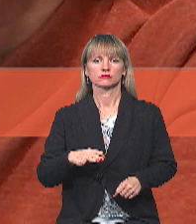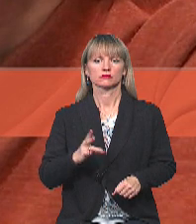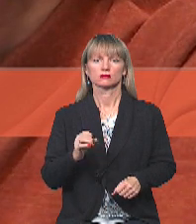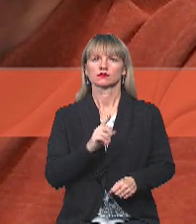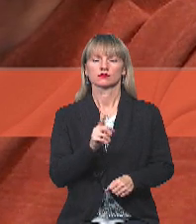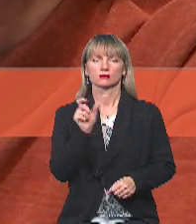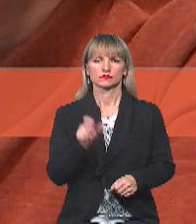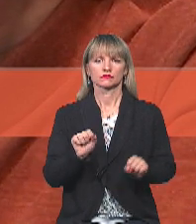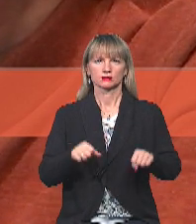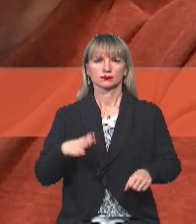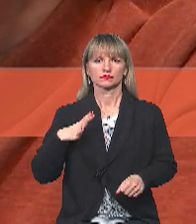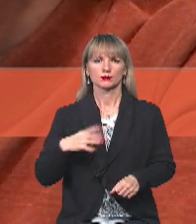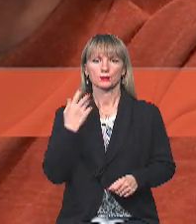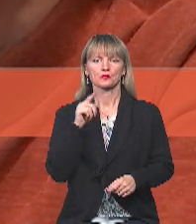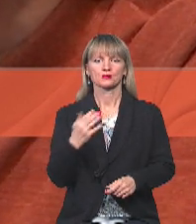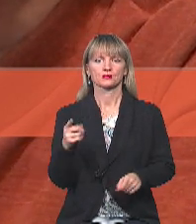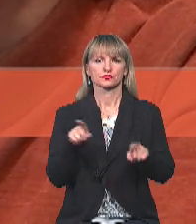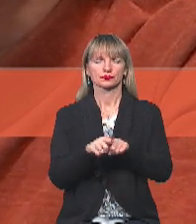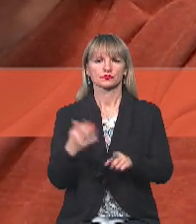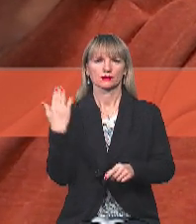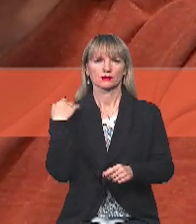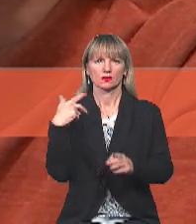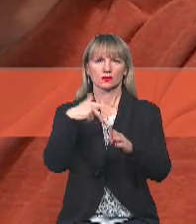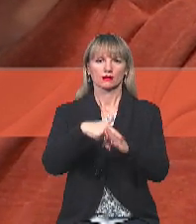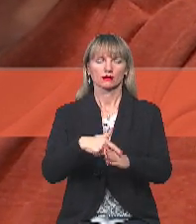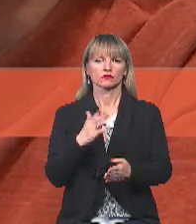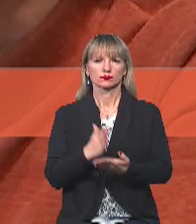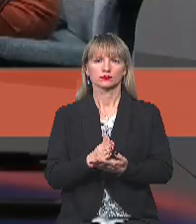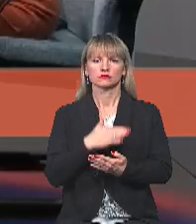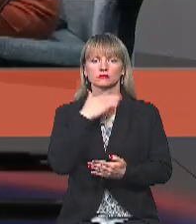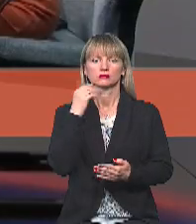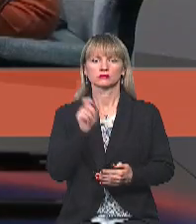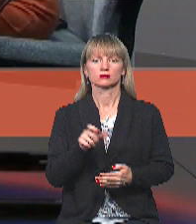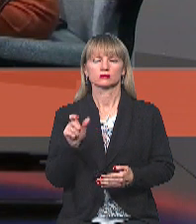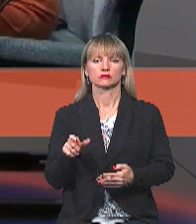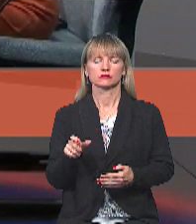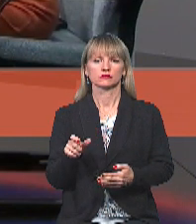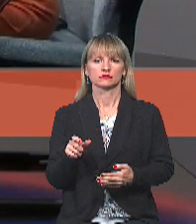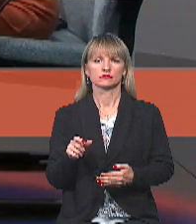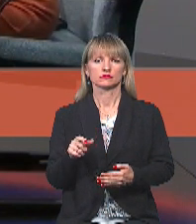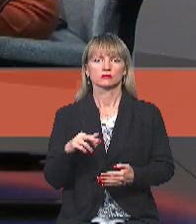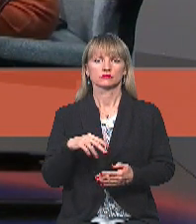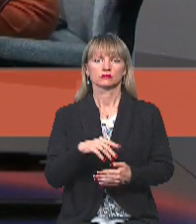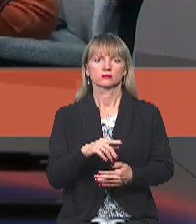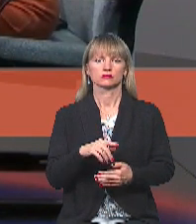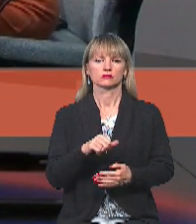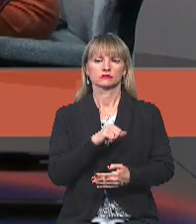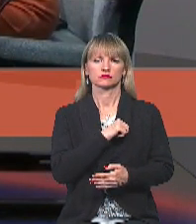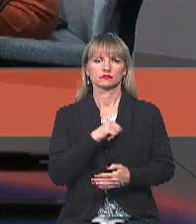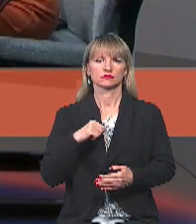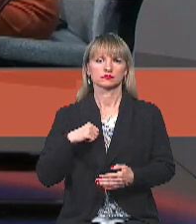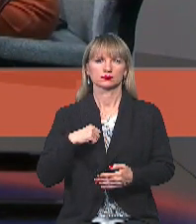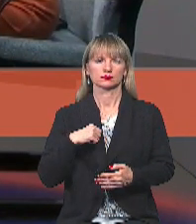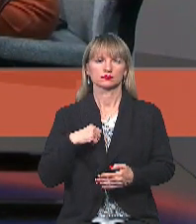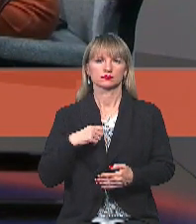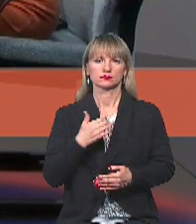людина витримає, коли на тебе такий вантаж падає. Звичайно, багато людей, ну, йшли не те, щоб на самогубство, але